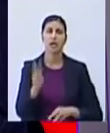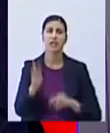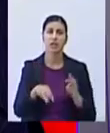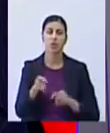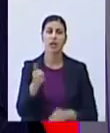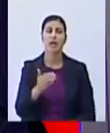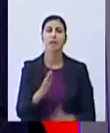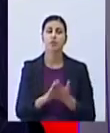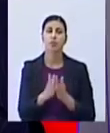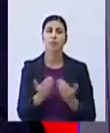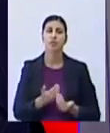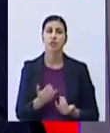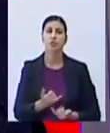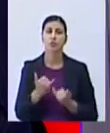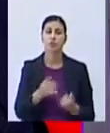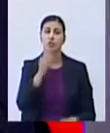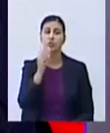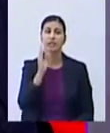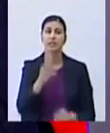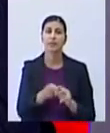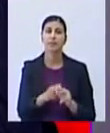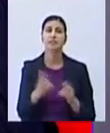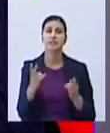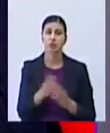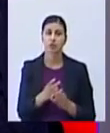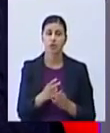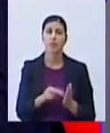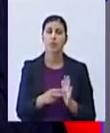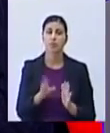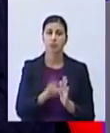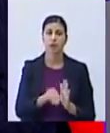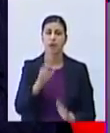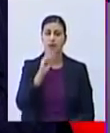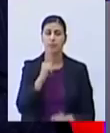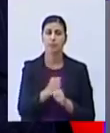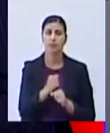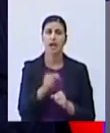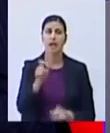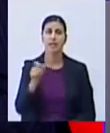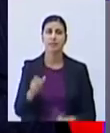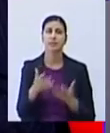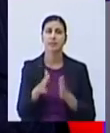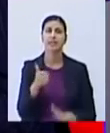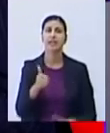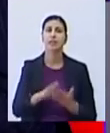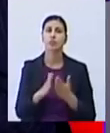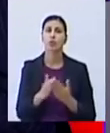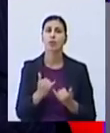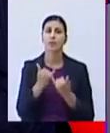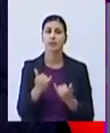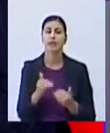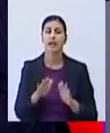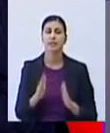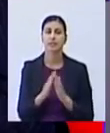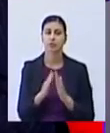კარგ პირობებშია ცხოვრონ და როცა იქნება იმისი საშუალება და ბიუჯეტს ექნება იმის საშუალება, რომ ამ ადამიანებს უფრო კაი პირობებში მიცენ, საცხოვრებელი